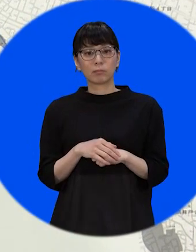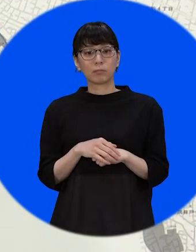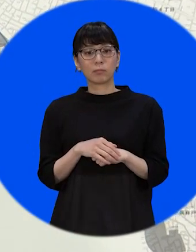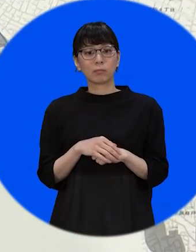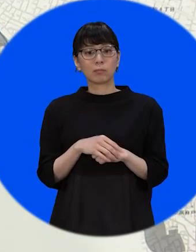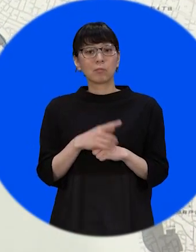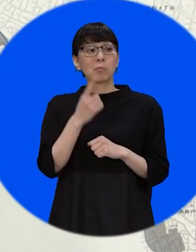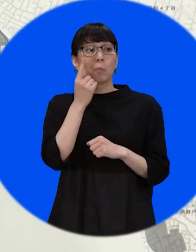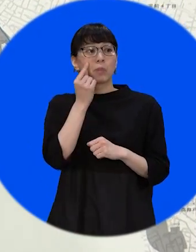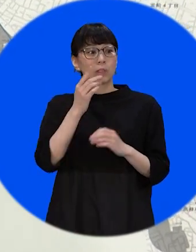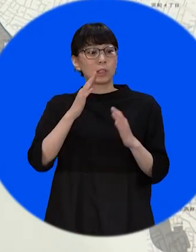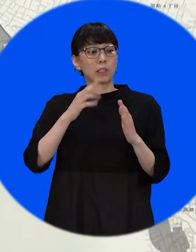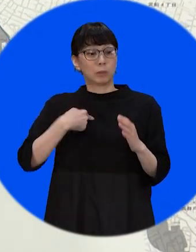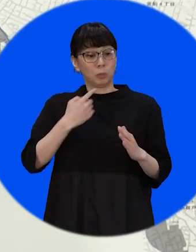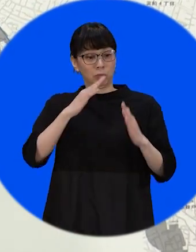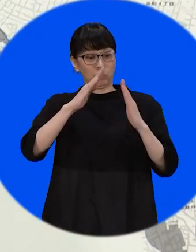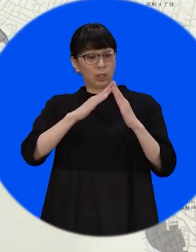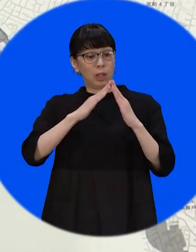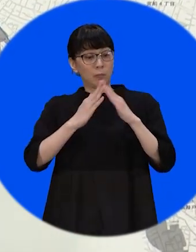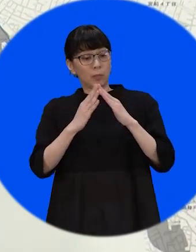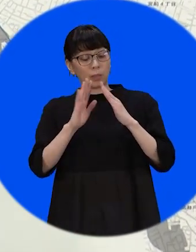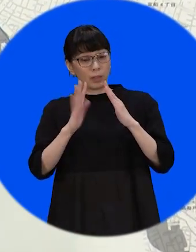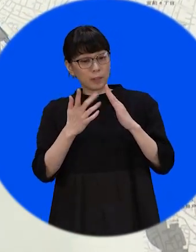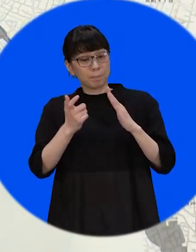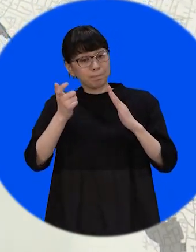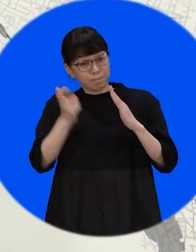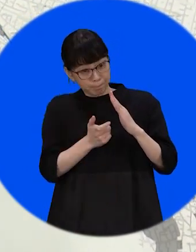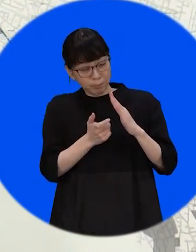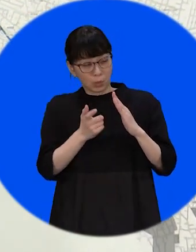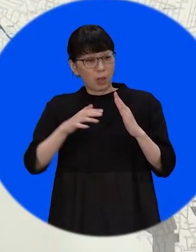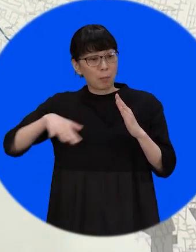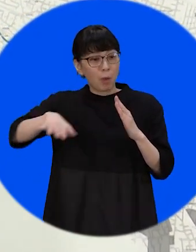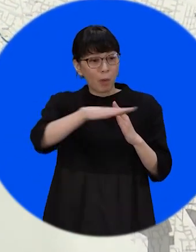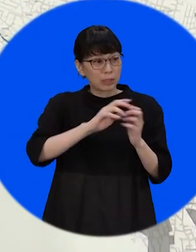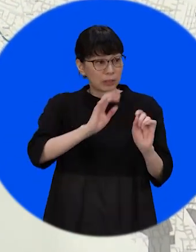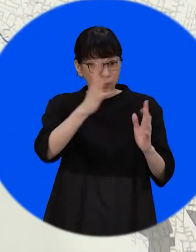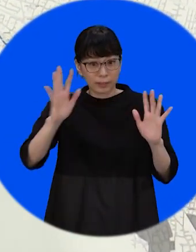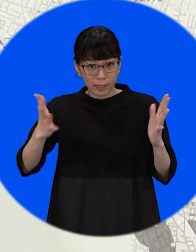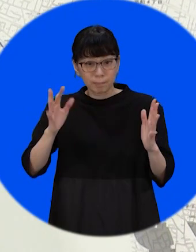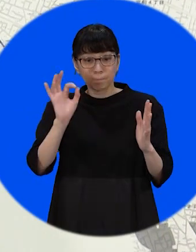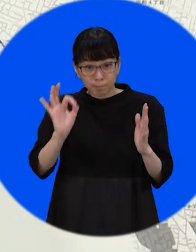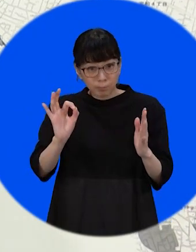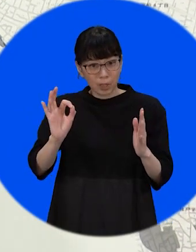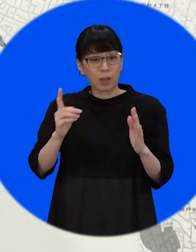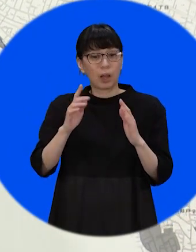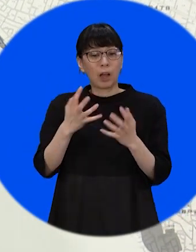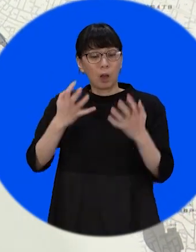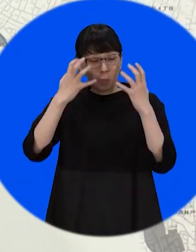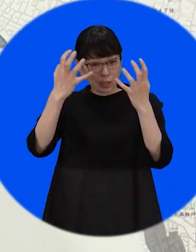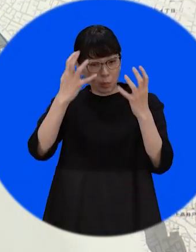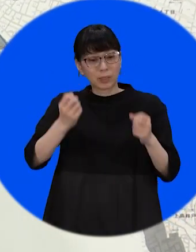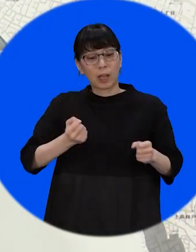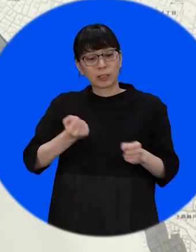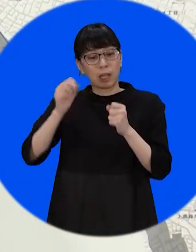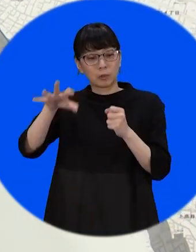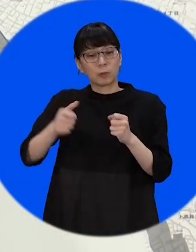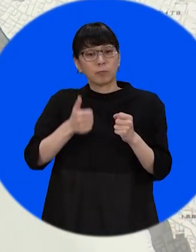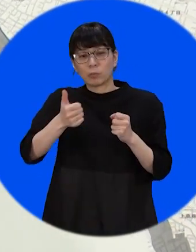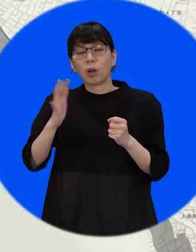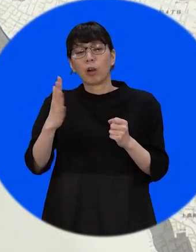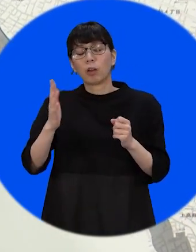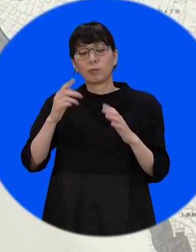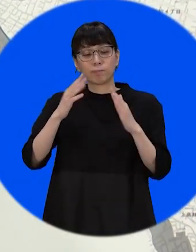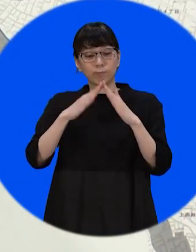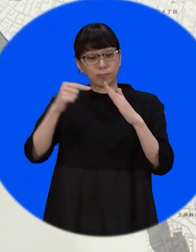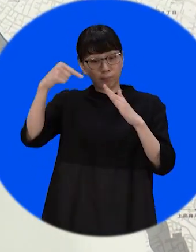で、ご自宅が、倒壊の心配がなかったりとか、火災の心配が周辺地域ない場合は、慌てて震災救援所に避難せずに自宅